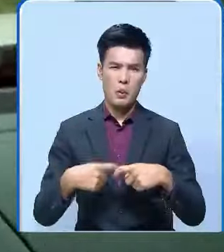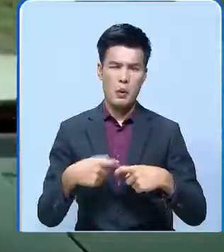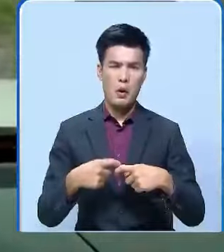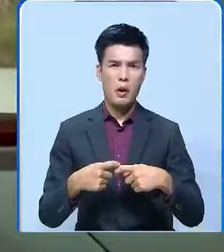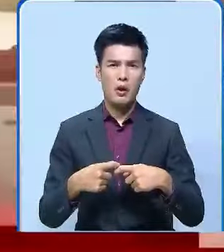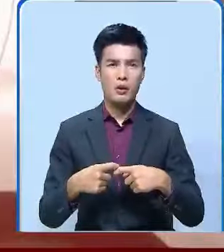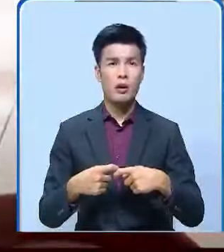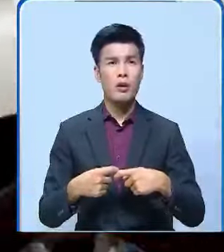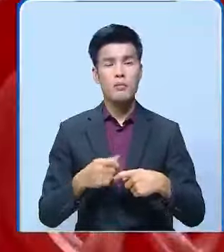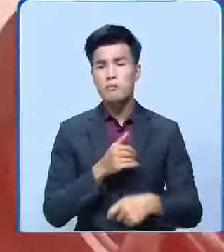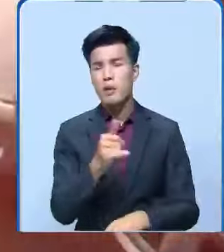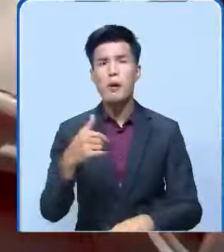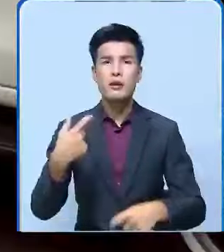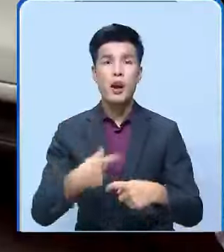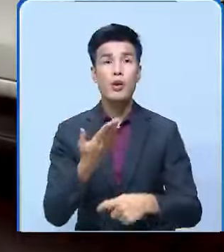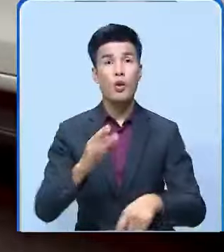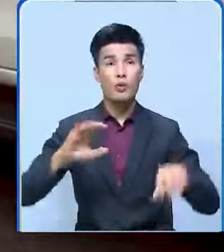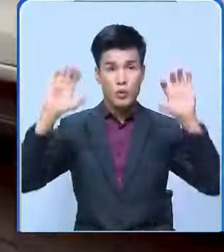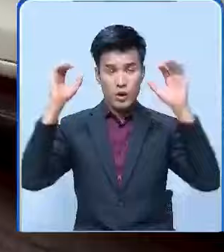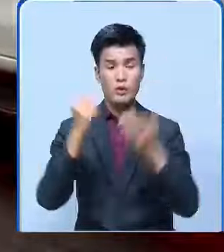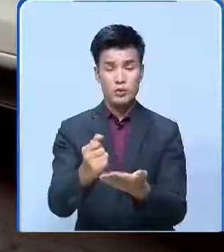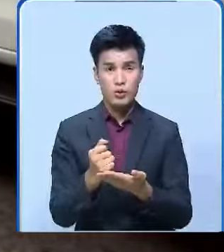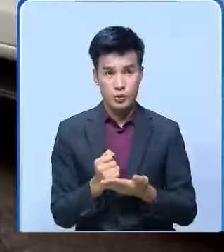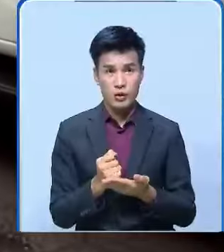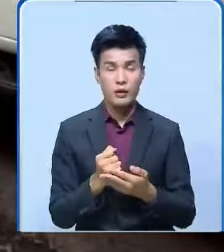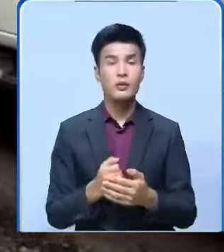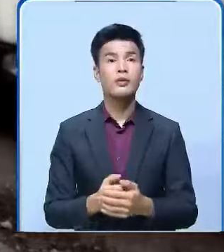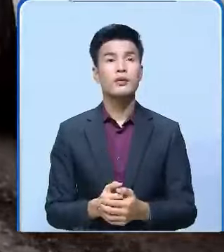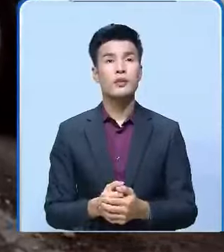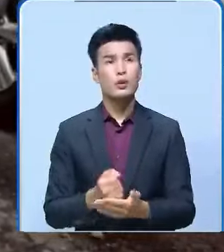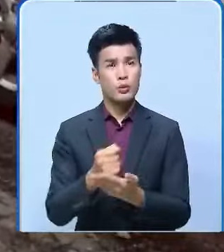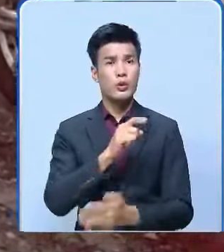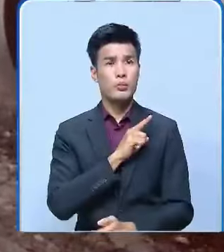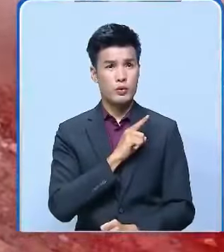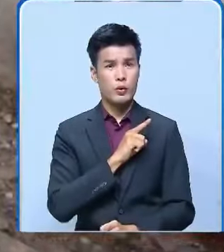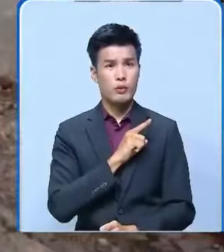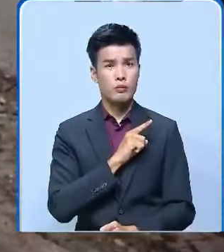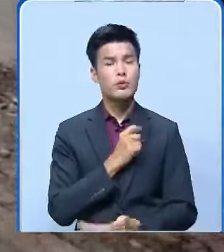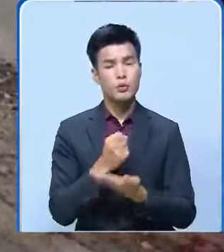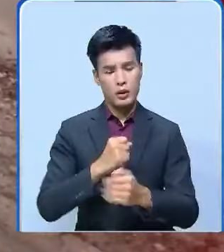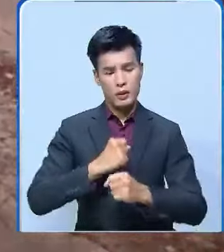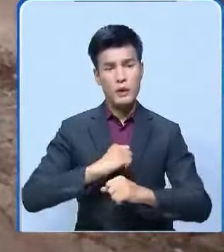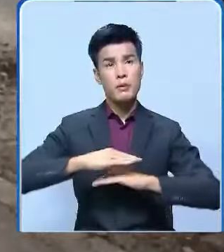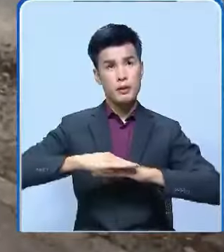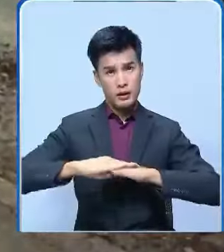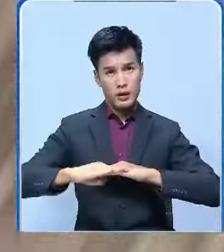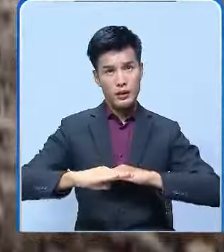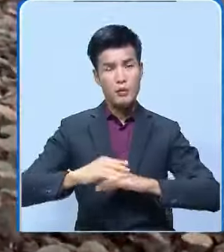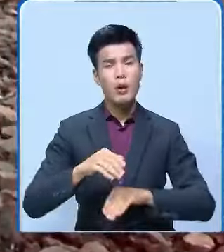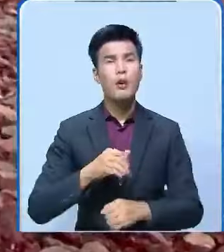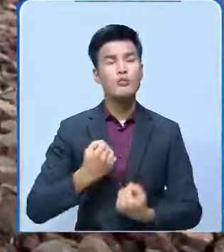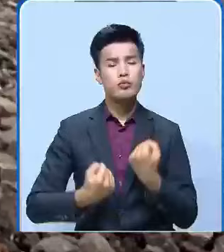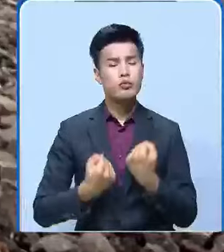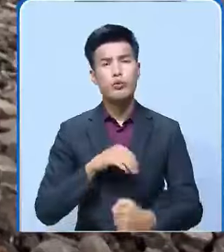ตลาดก็ลำบากก็อยากให้หน่วยงานมาช่วยจ้ะผู้รับผิดชอบก็ให้มาช่วยทำถนนให้ไปสัญจรไปม